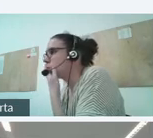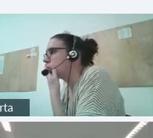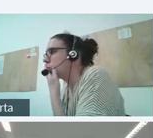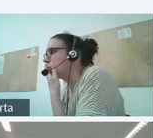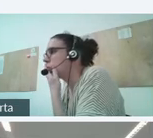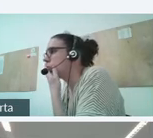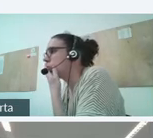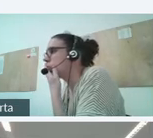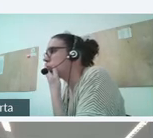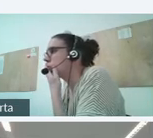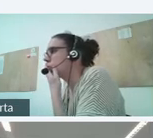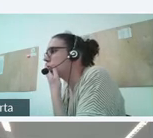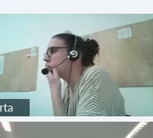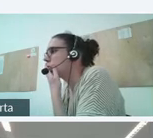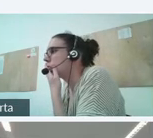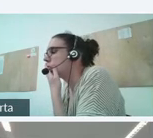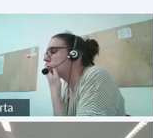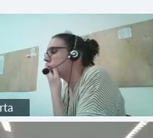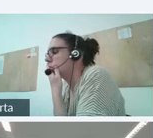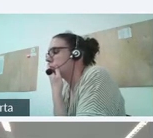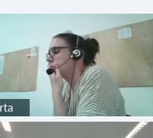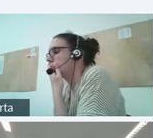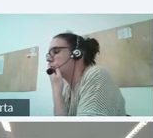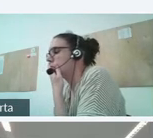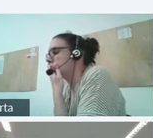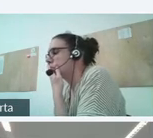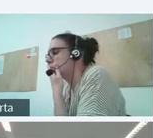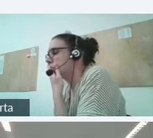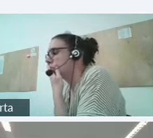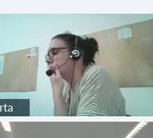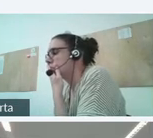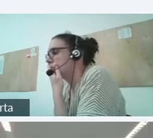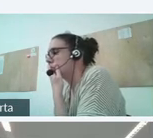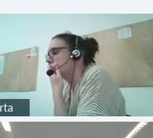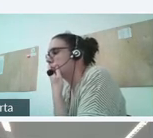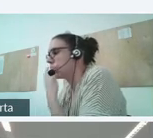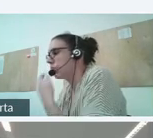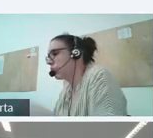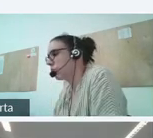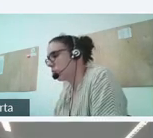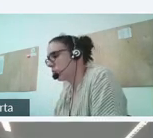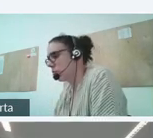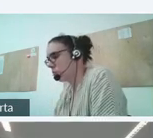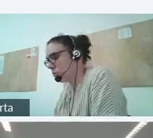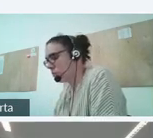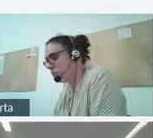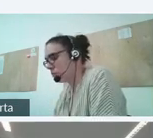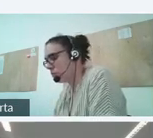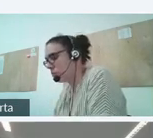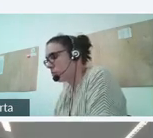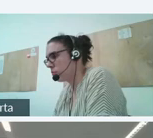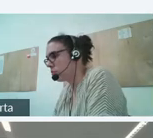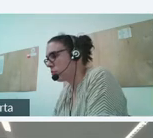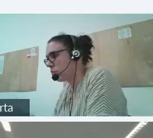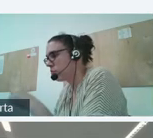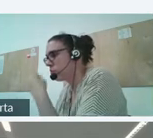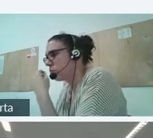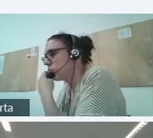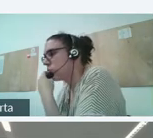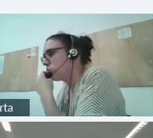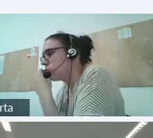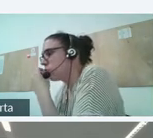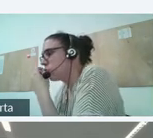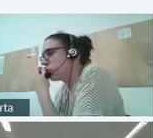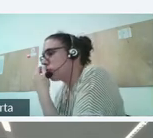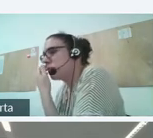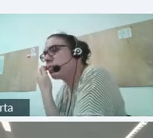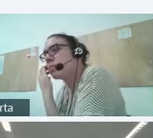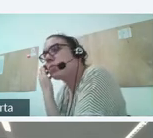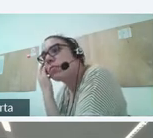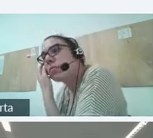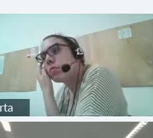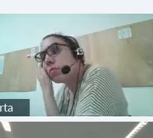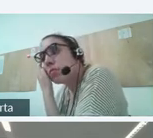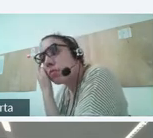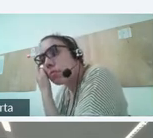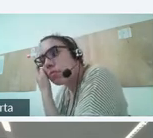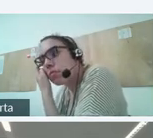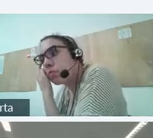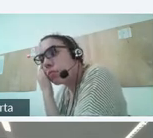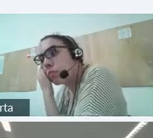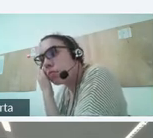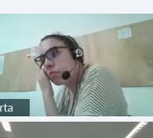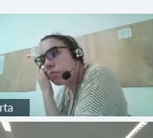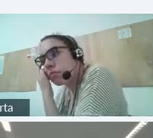partiamo? Partiamo da due concetti un po' recenti. Uno, come vi ho detto, ci stiamo tutti occupando di intelligenza artificiale. Intelligenza